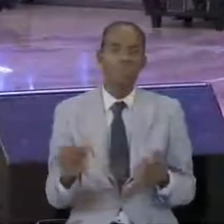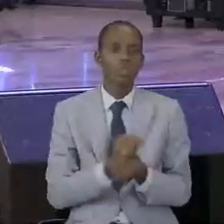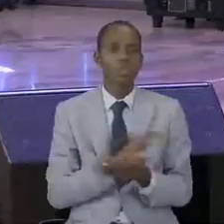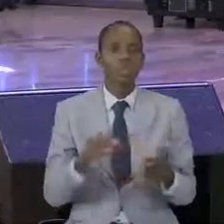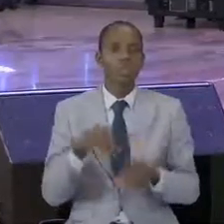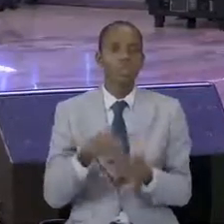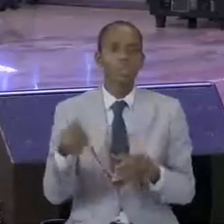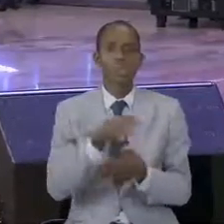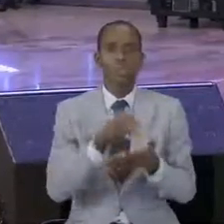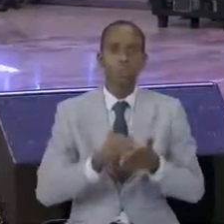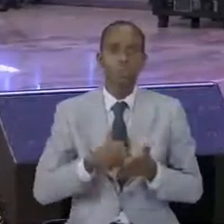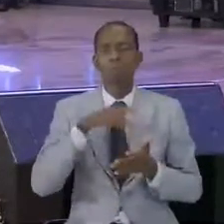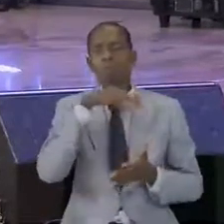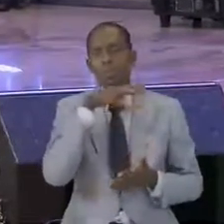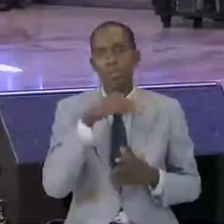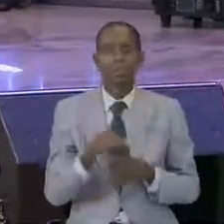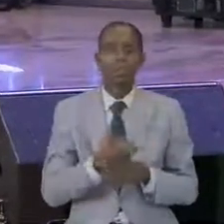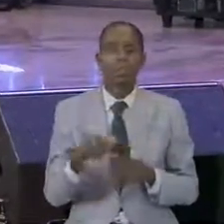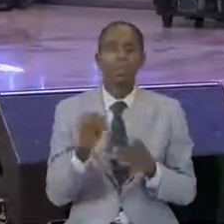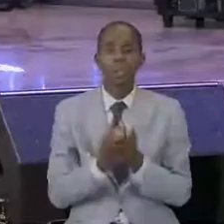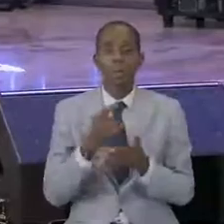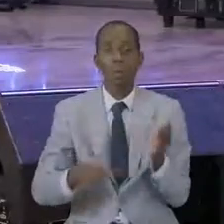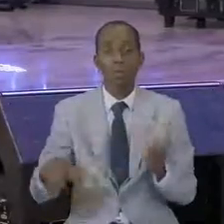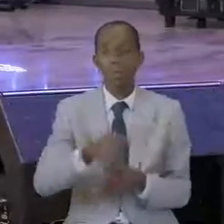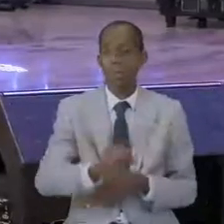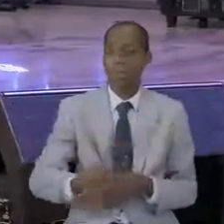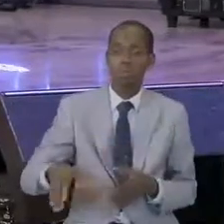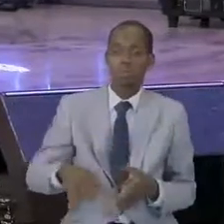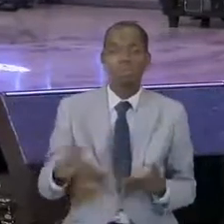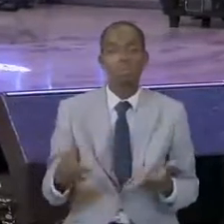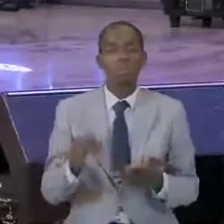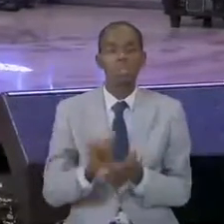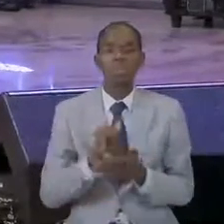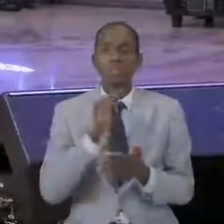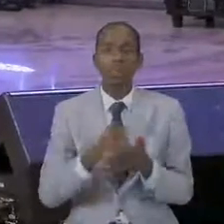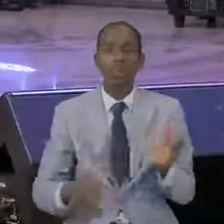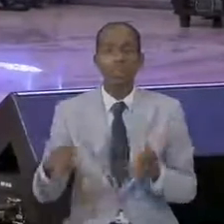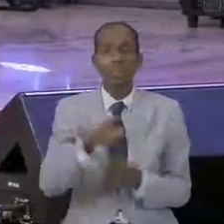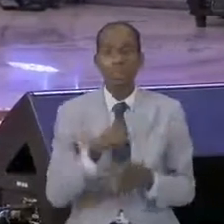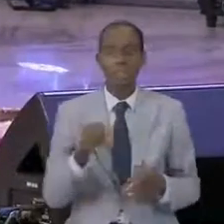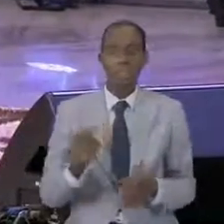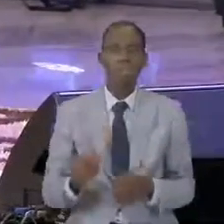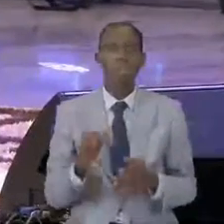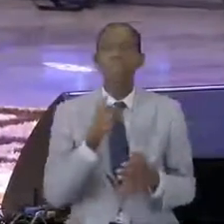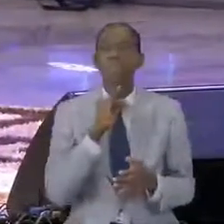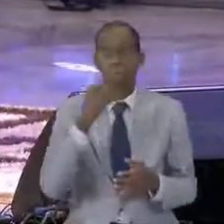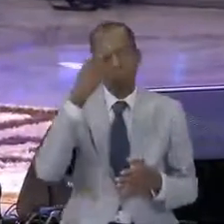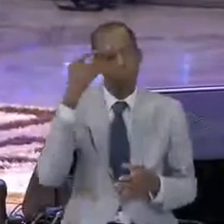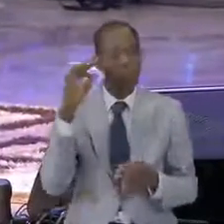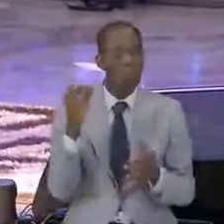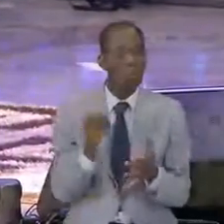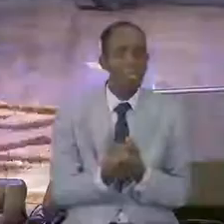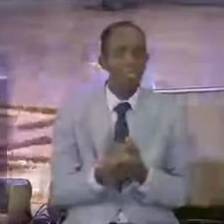propre correction c'est ce qu'ils ont sommé c'est ce qu'il se leur vit ça et à cause de cela